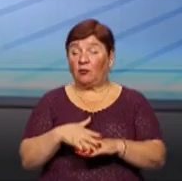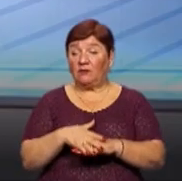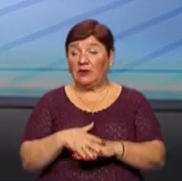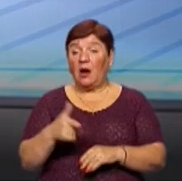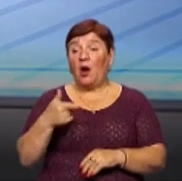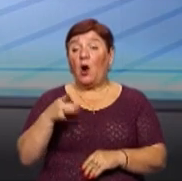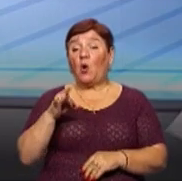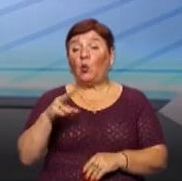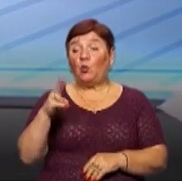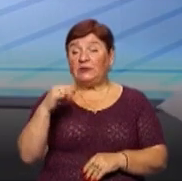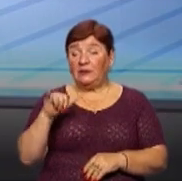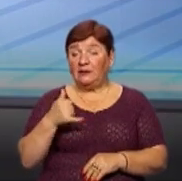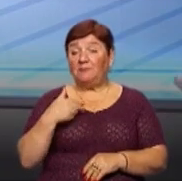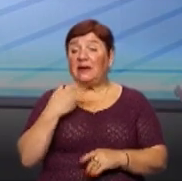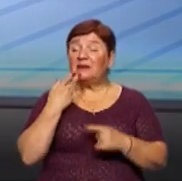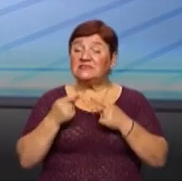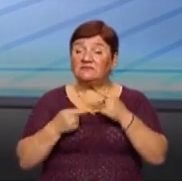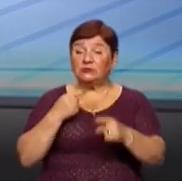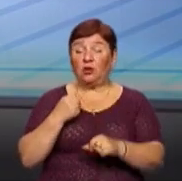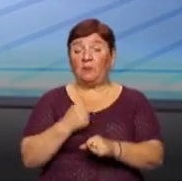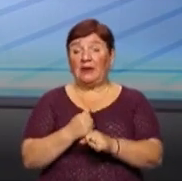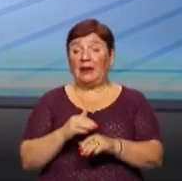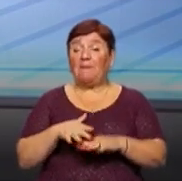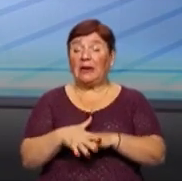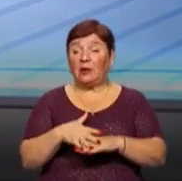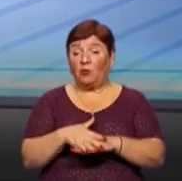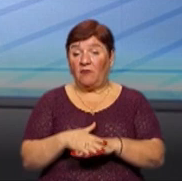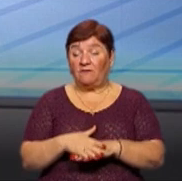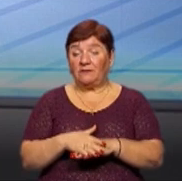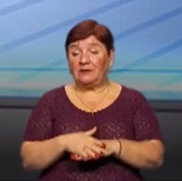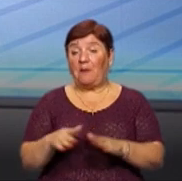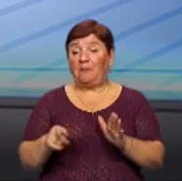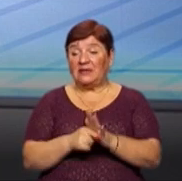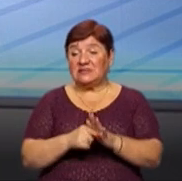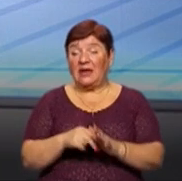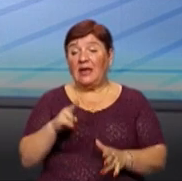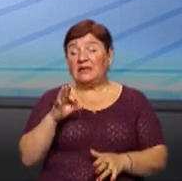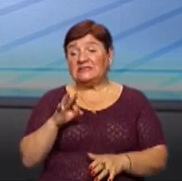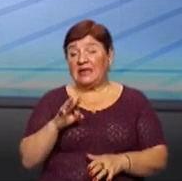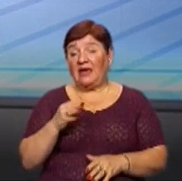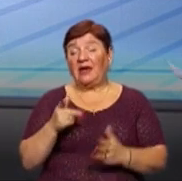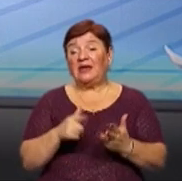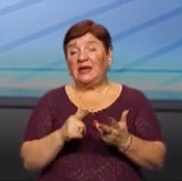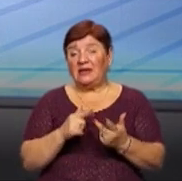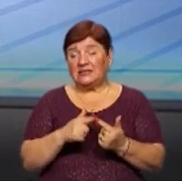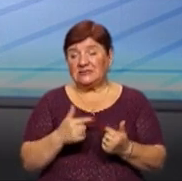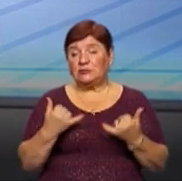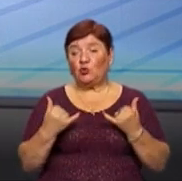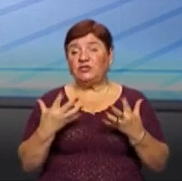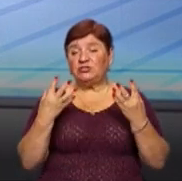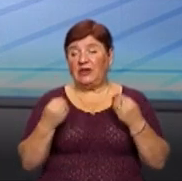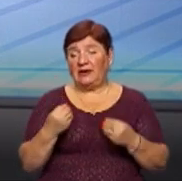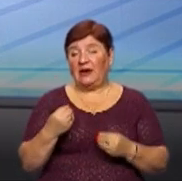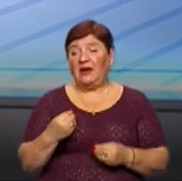грудні ми завжди робимо перерахунок пенсії, який буде до прожиткового рівня. Ну, я думаю, що це ж сама кількість пенсіонерів на сьогоднішній день,